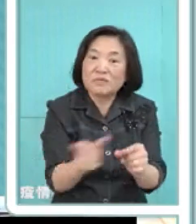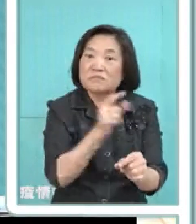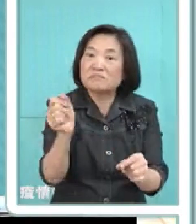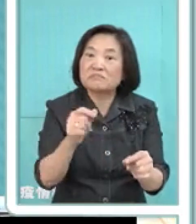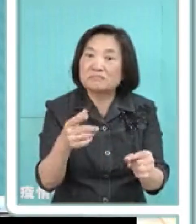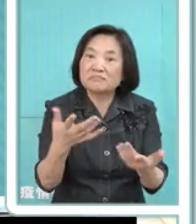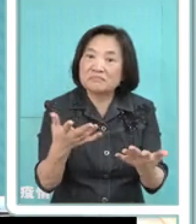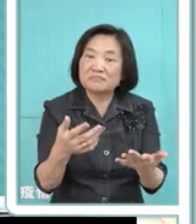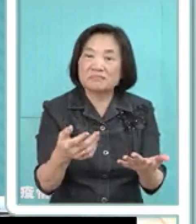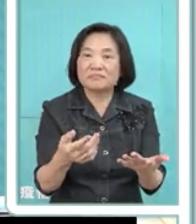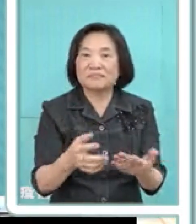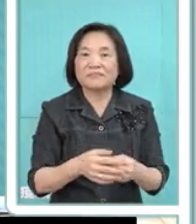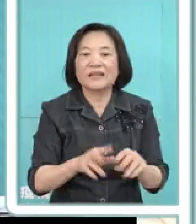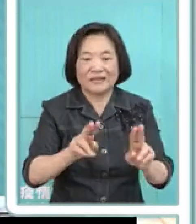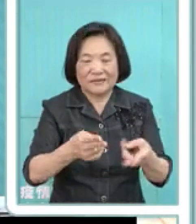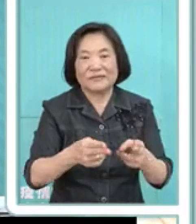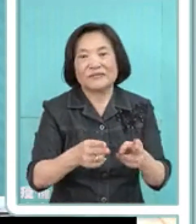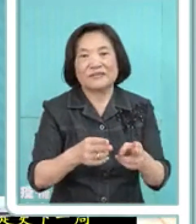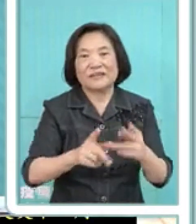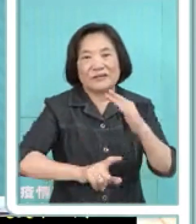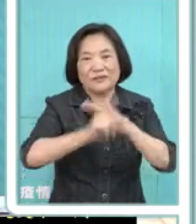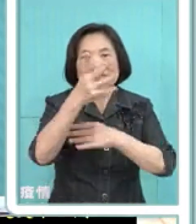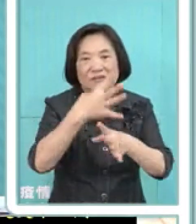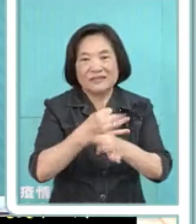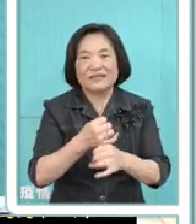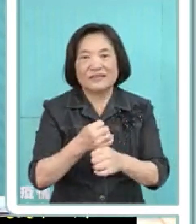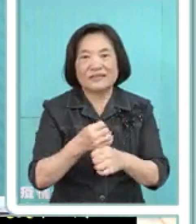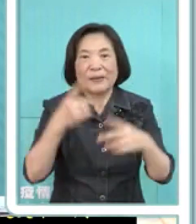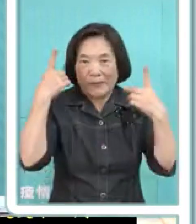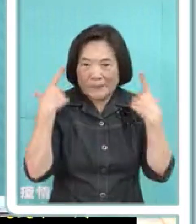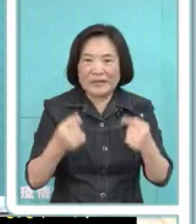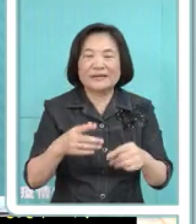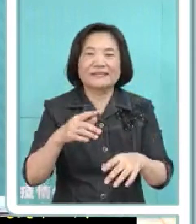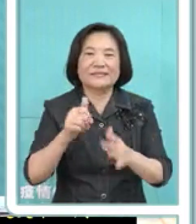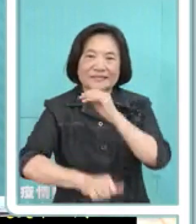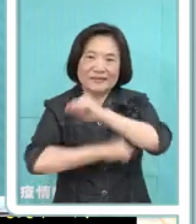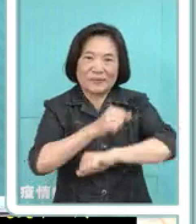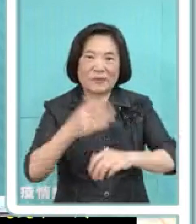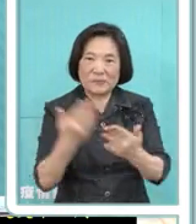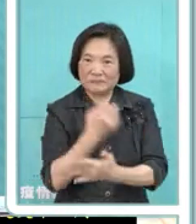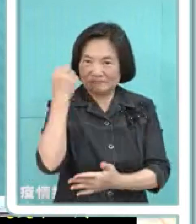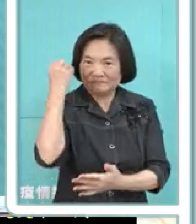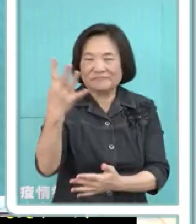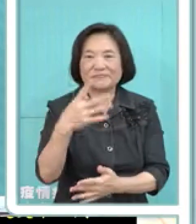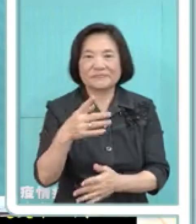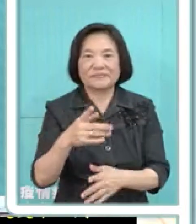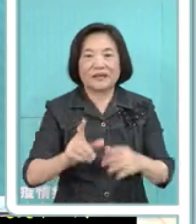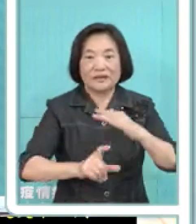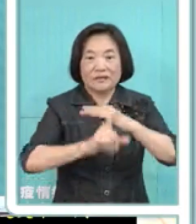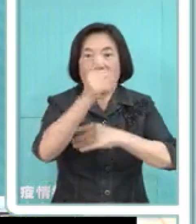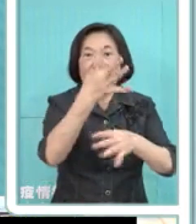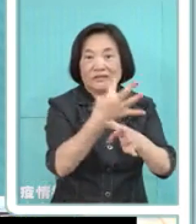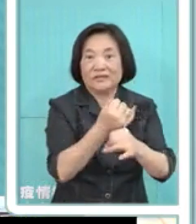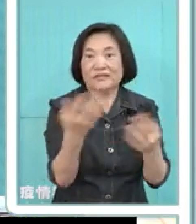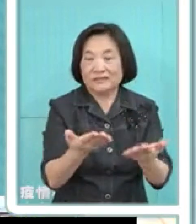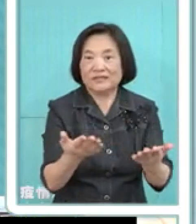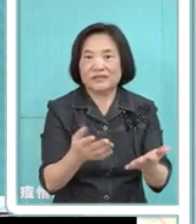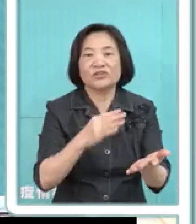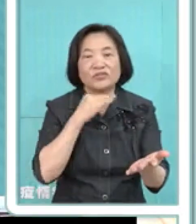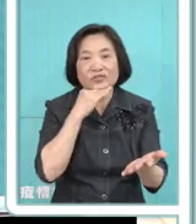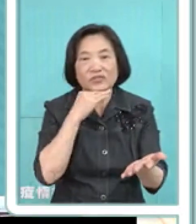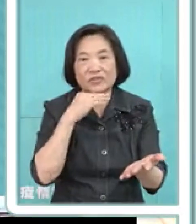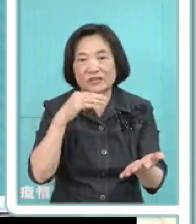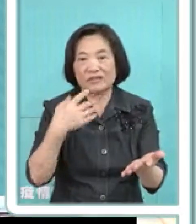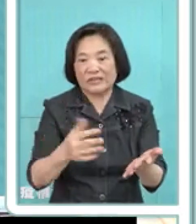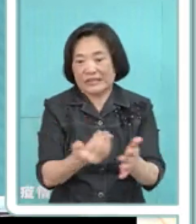下个中秋节的事，其实下个礼拜，其实本来新常态就是这样的，就是说。中秋节的事，你5、6天前